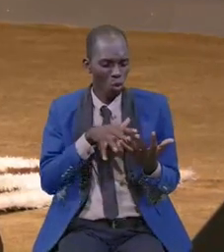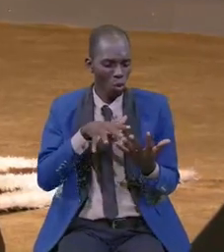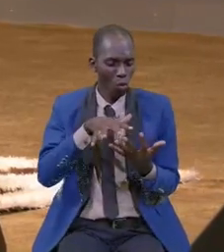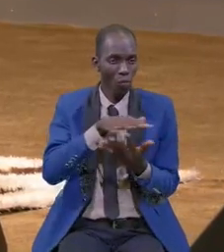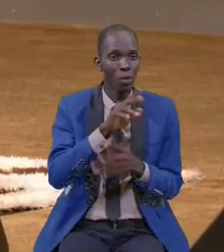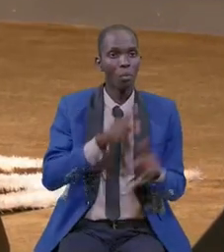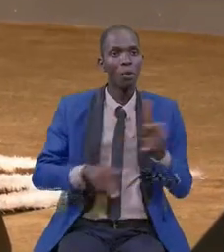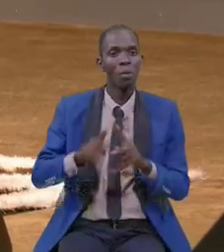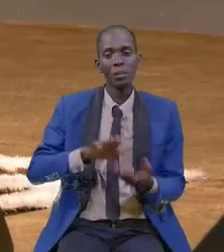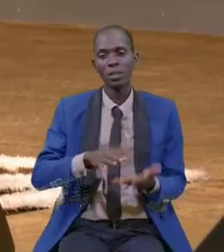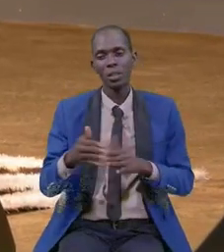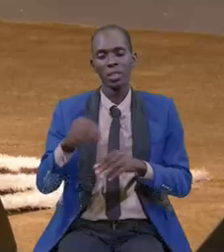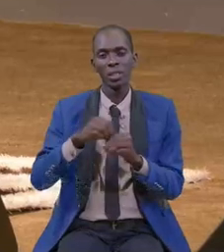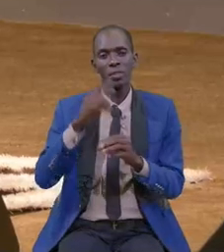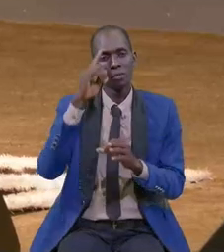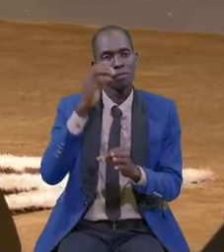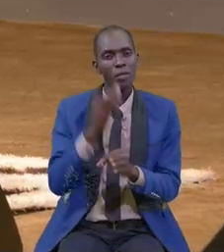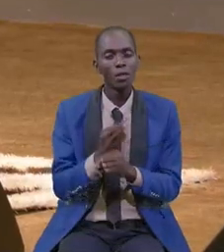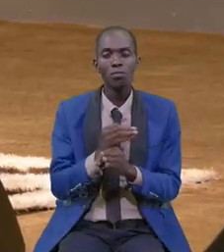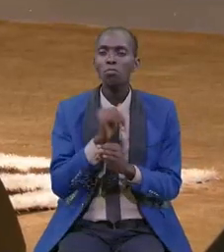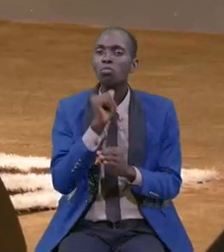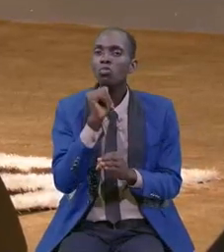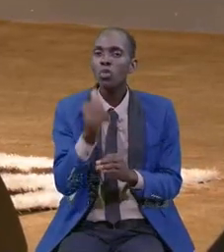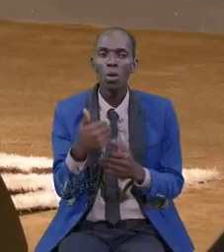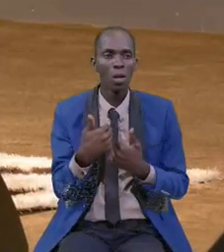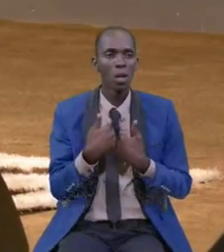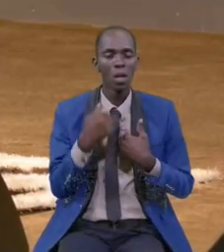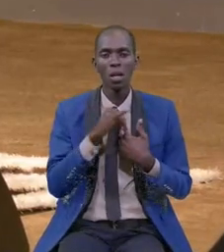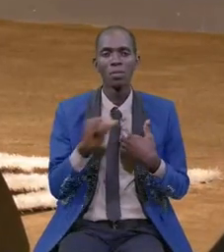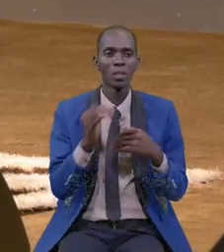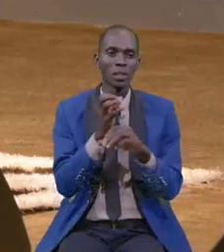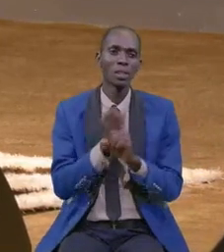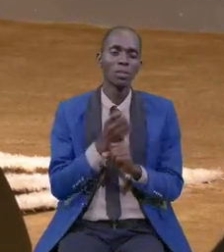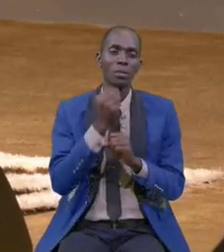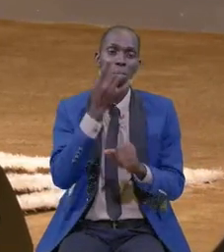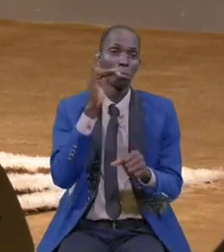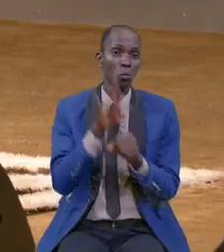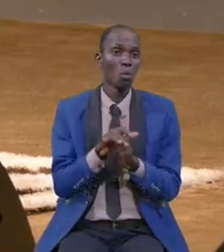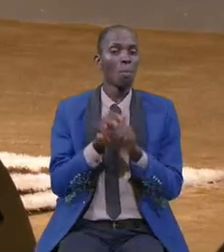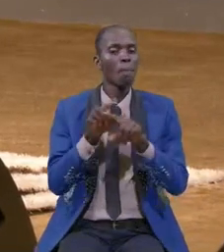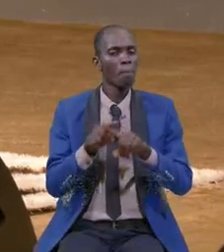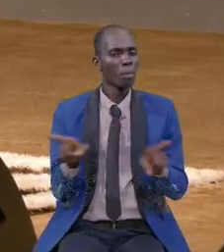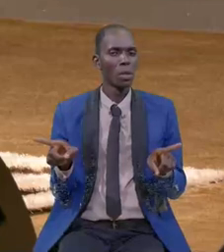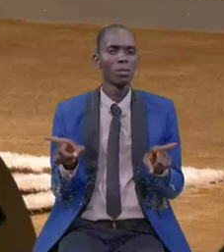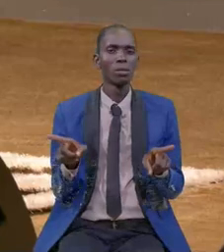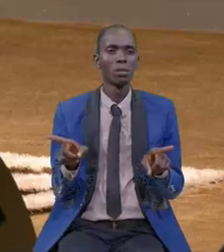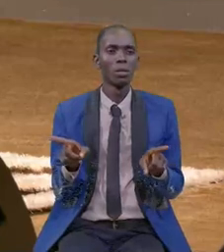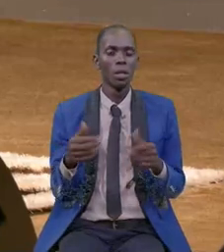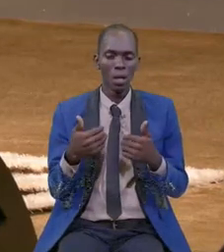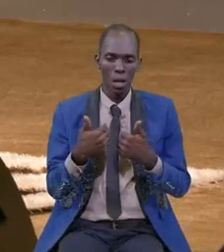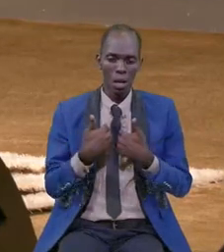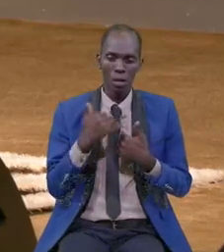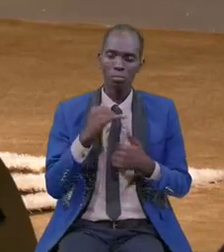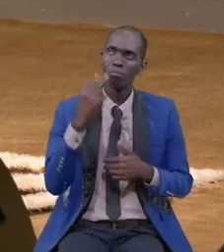morts dans la foi sans avoir obtenu les choses promises mais ils les